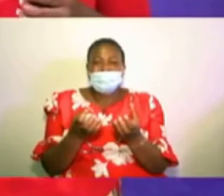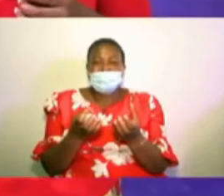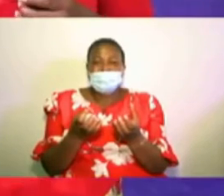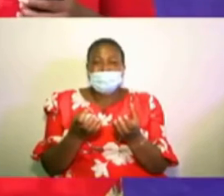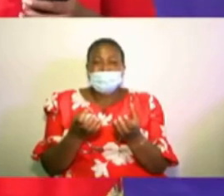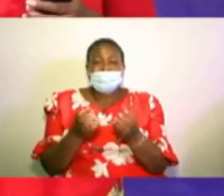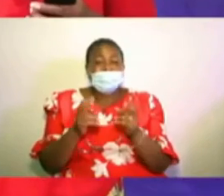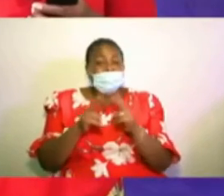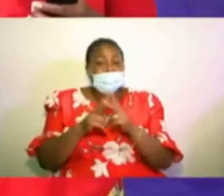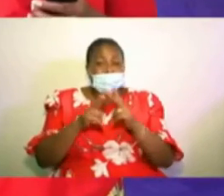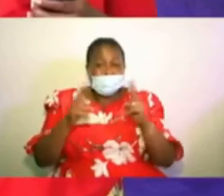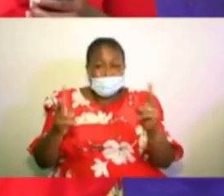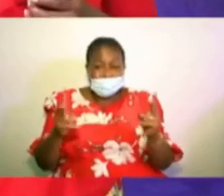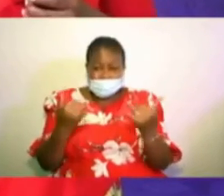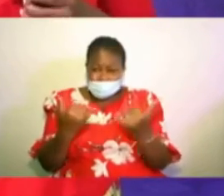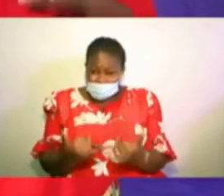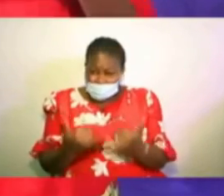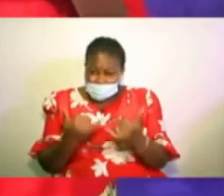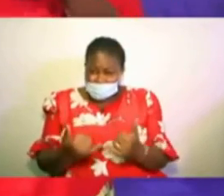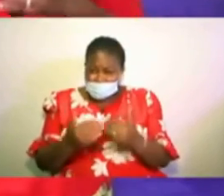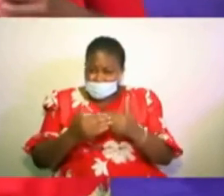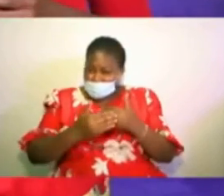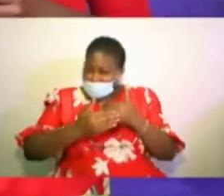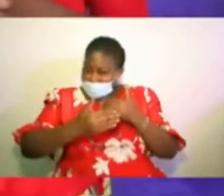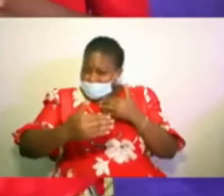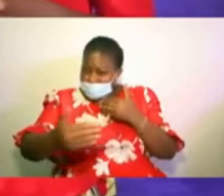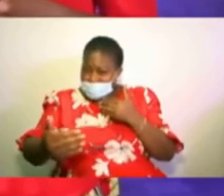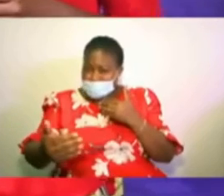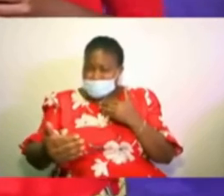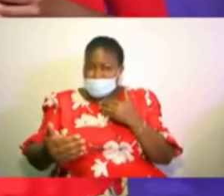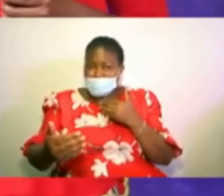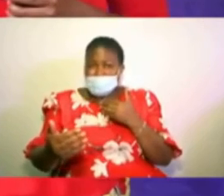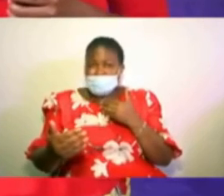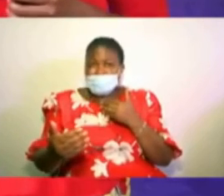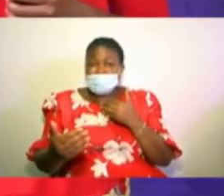And so, from now, et donc maintenant,